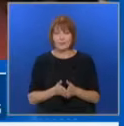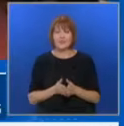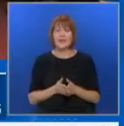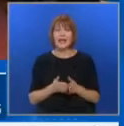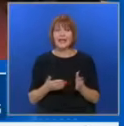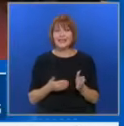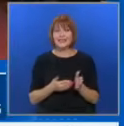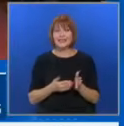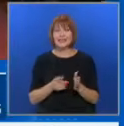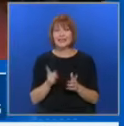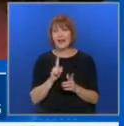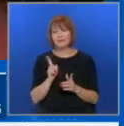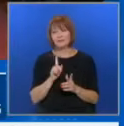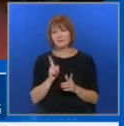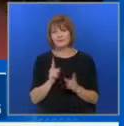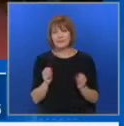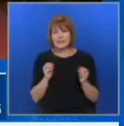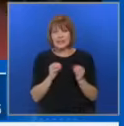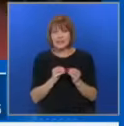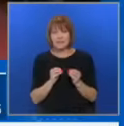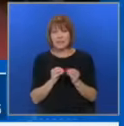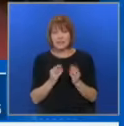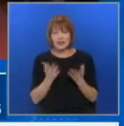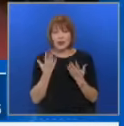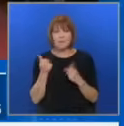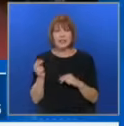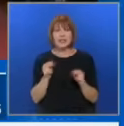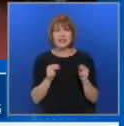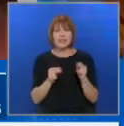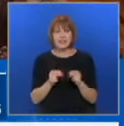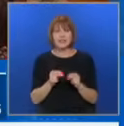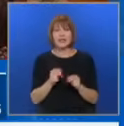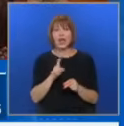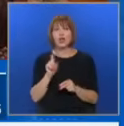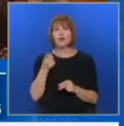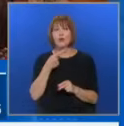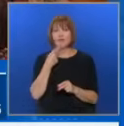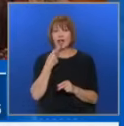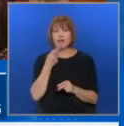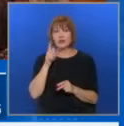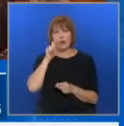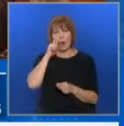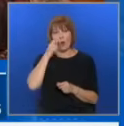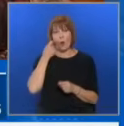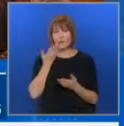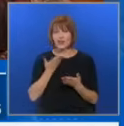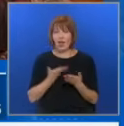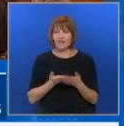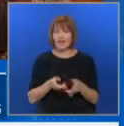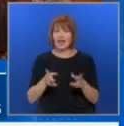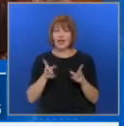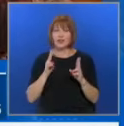Именно заради несъвместимост. Преди заседанието на управителния съвет, самия Гюров каза, че ще обжалва решението пред